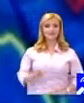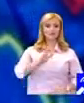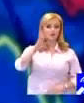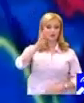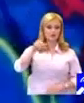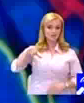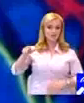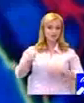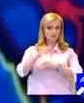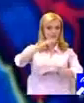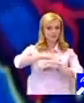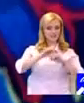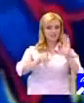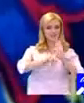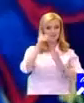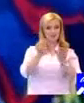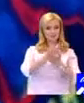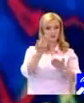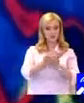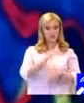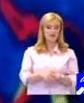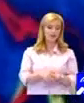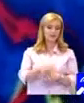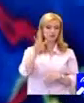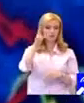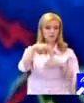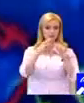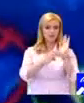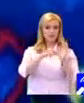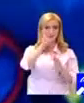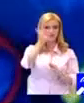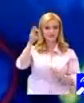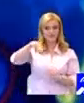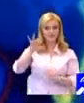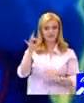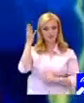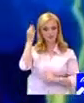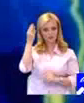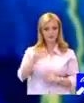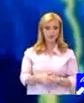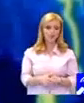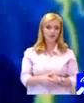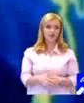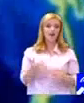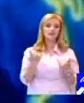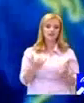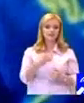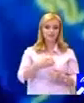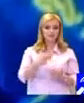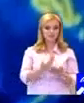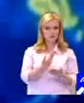Doamnelor, domnilor, bună seara și bine v-am regăsit la știri. Vă invit la Telejurnalul orei 18 pe TVR Moldova și TVR 3. Iată